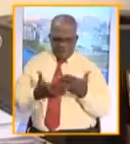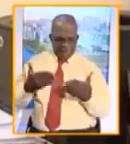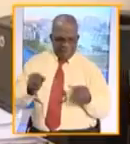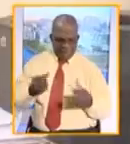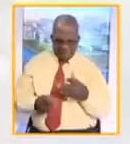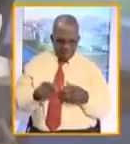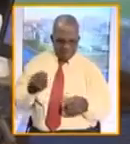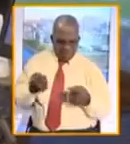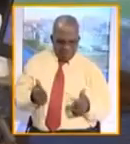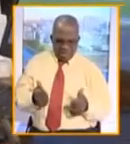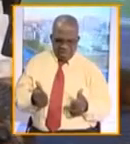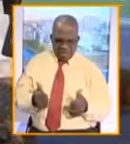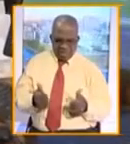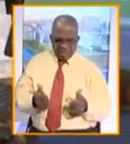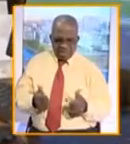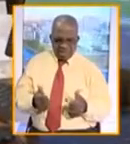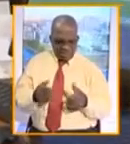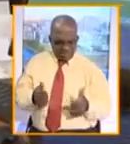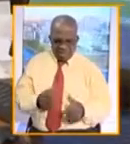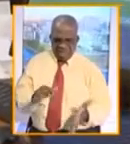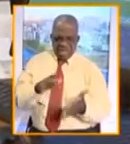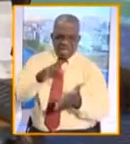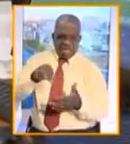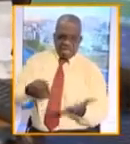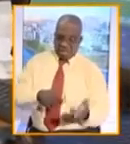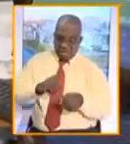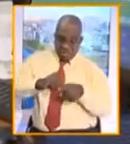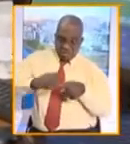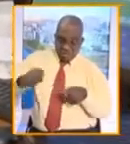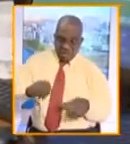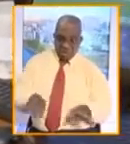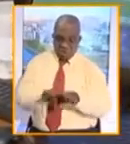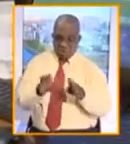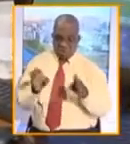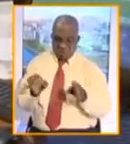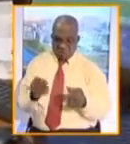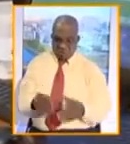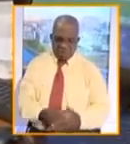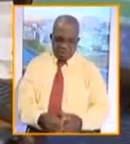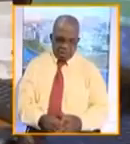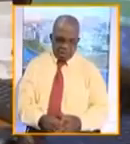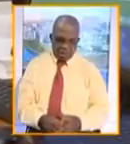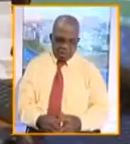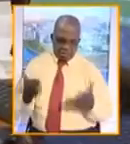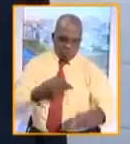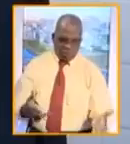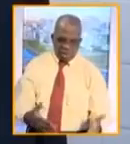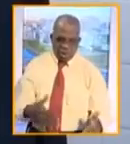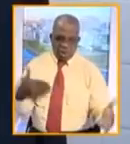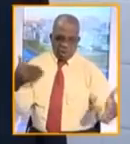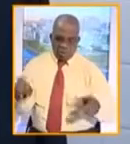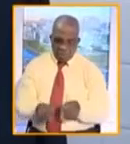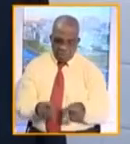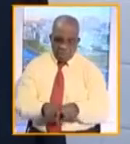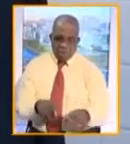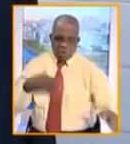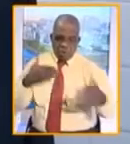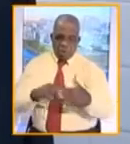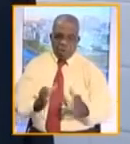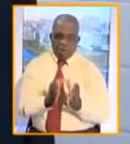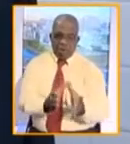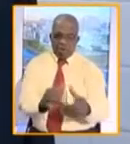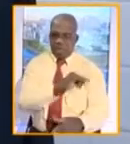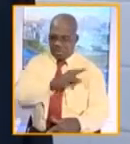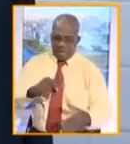d'Afsi Cathédrale 2, dans un quartier qui est assez reculé du centre-ville. Nous pouvons recevoir